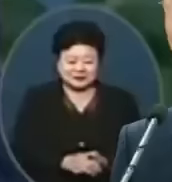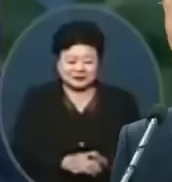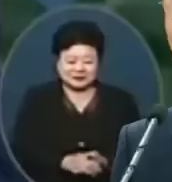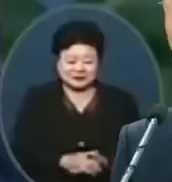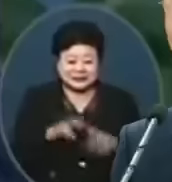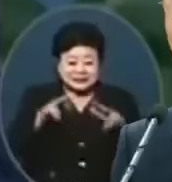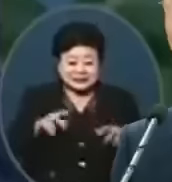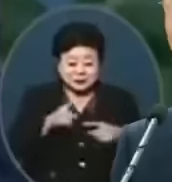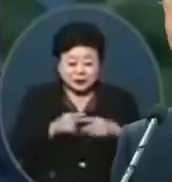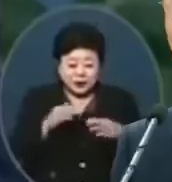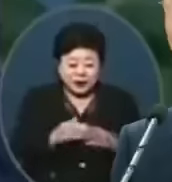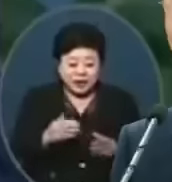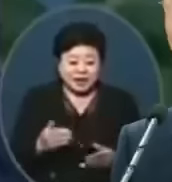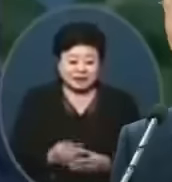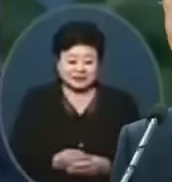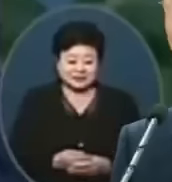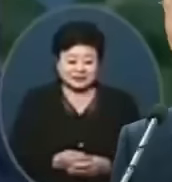지금 교회가 잘하는데,